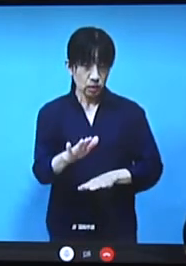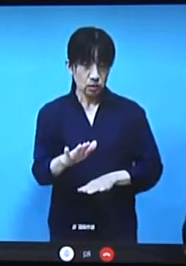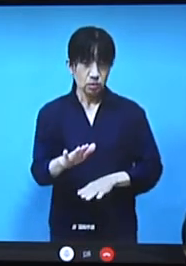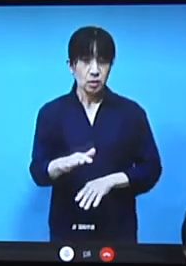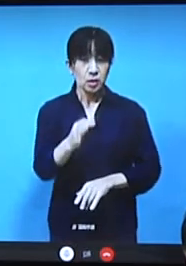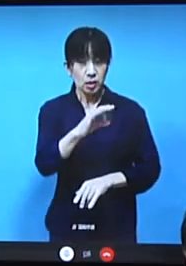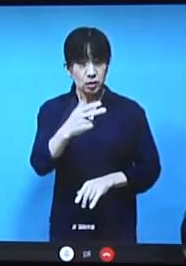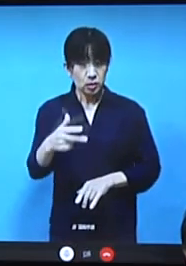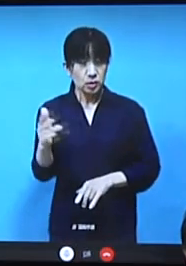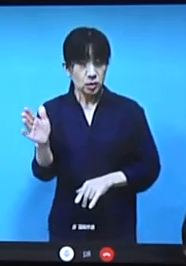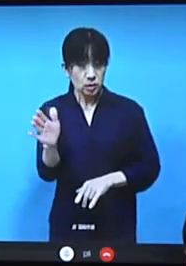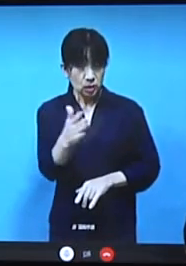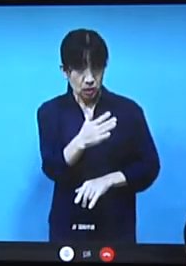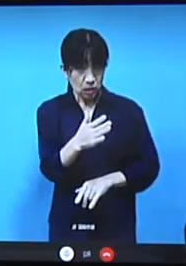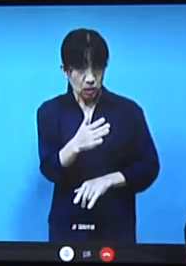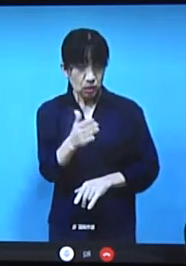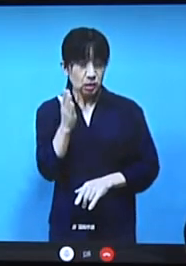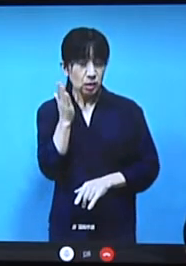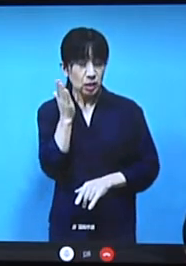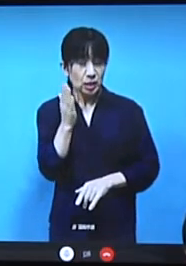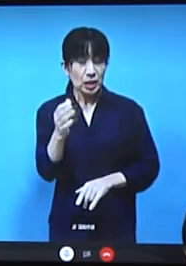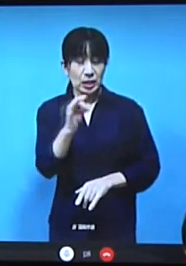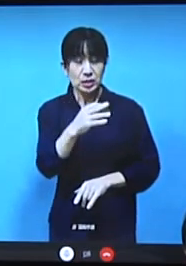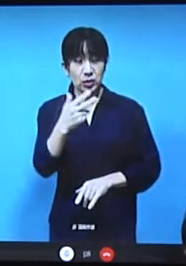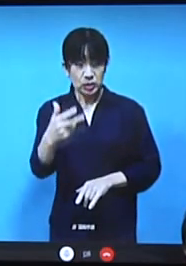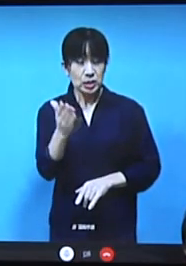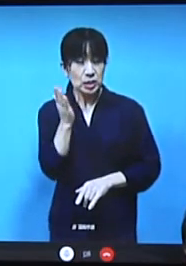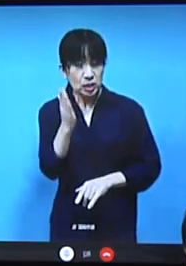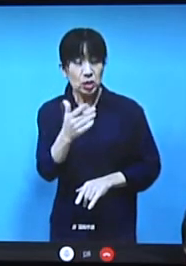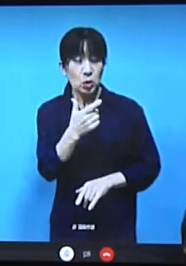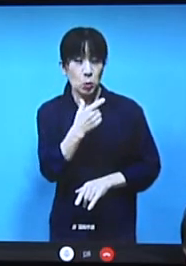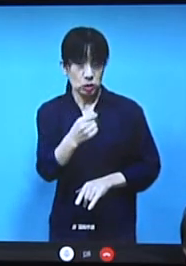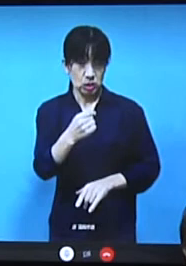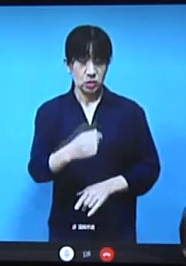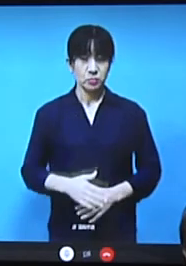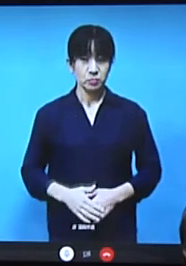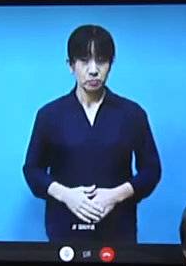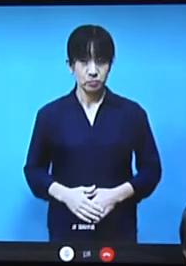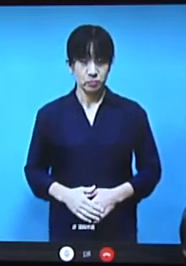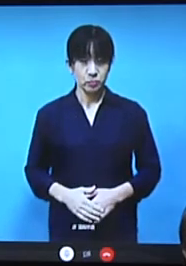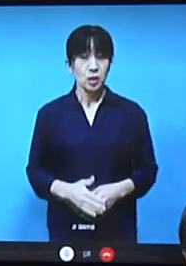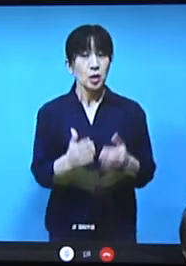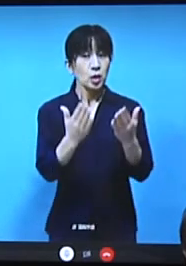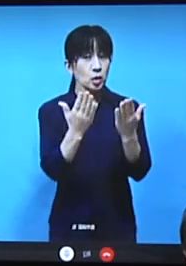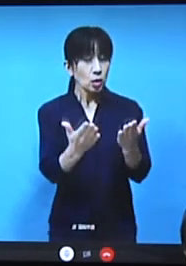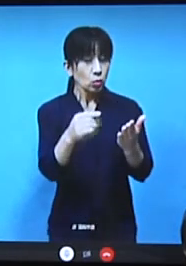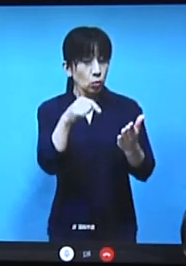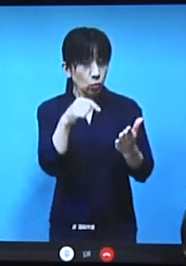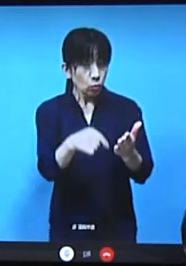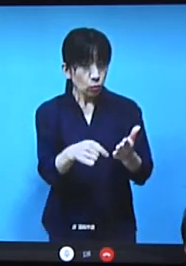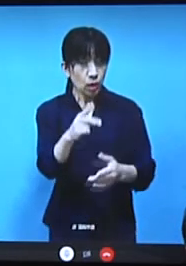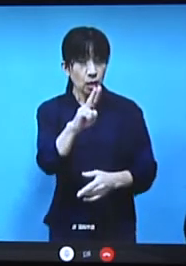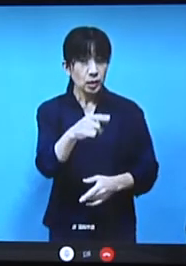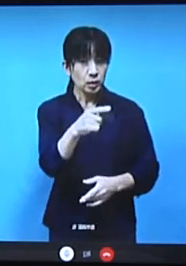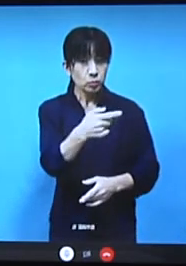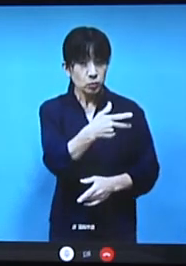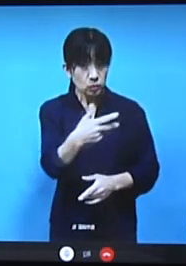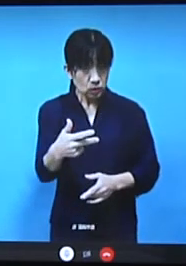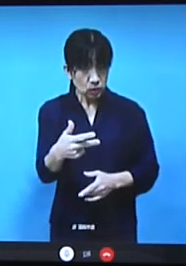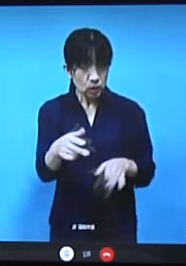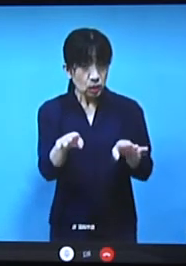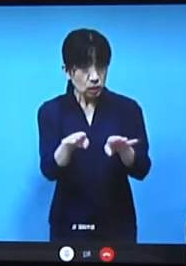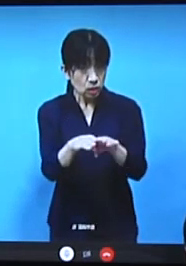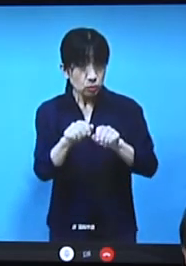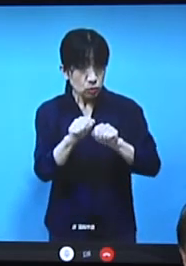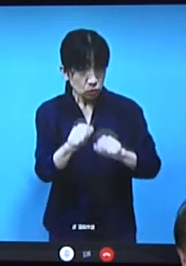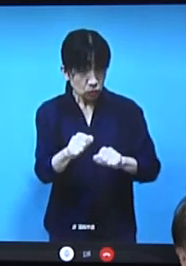ていただきたいと思いますけれども、学校について臨時休業するというふうに、書いてありますんで、あり